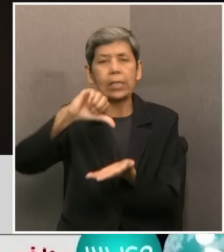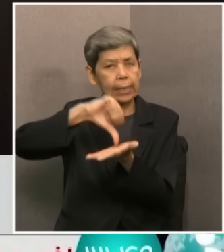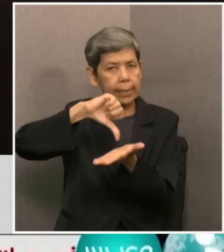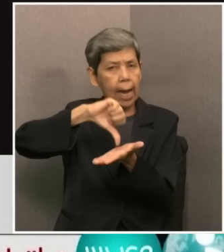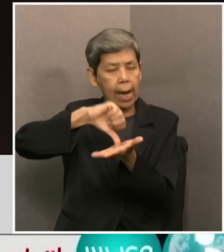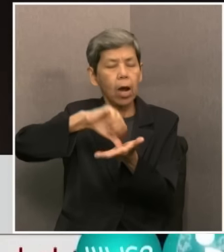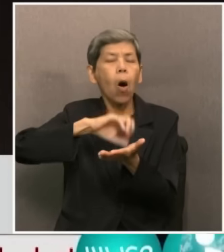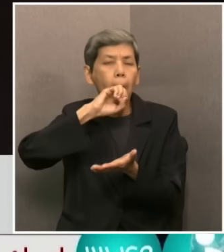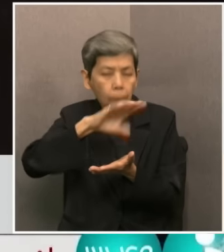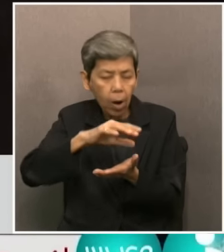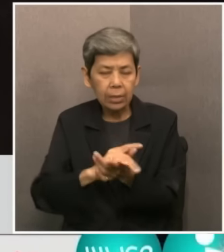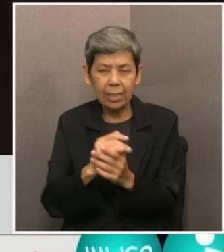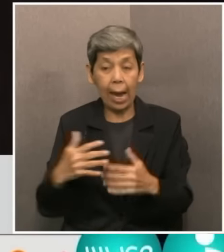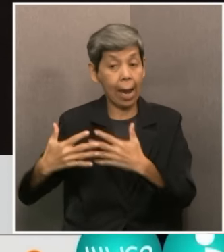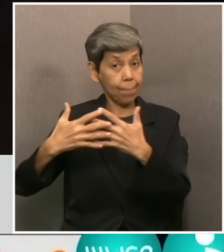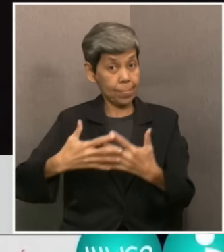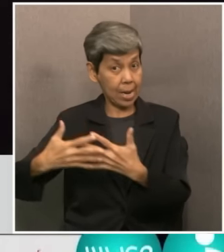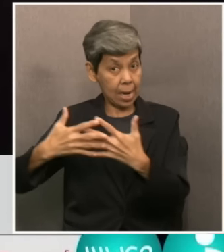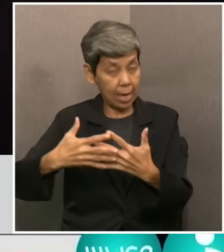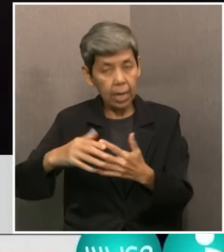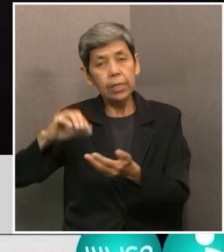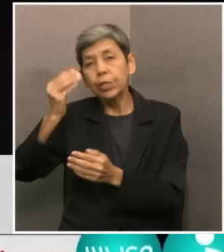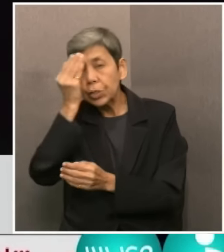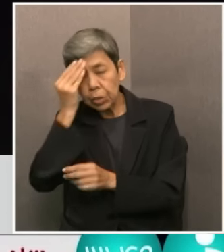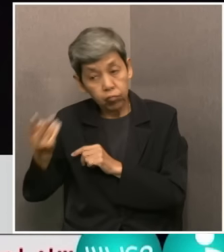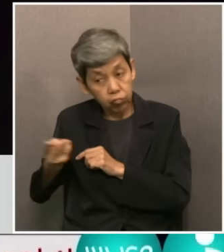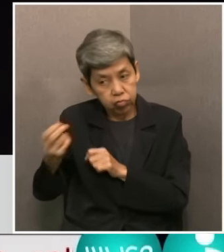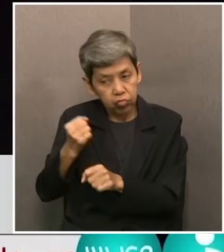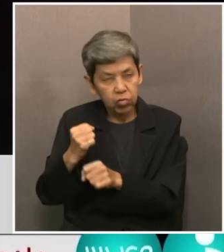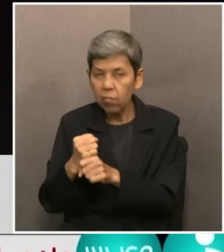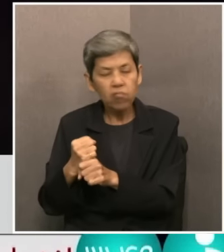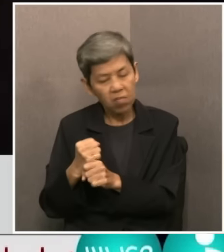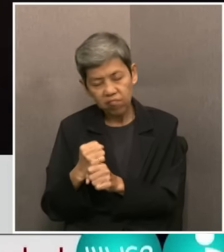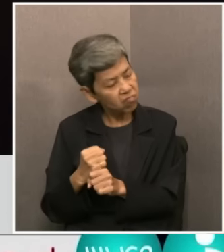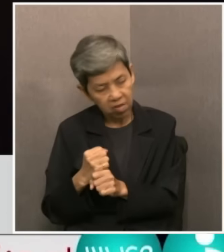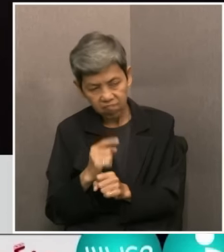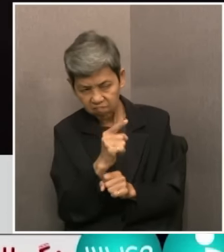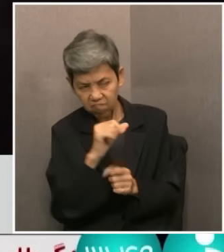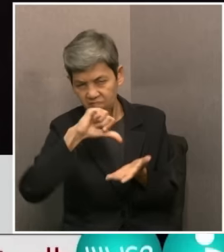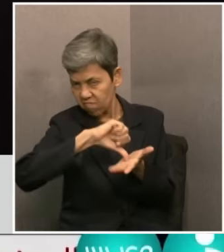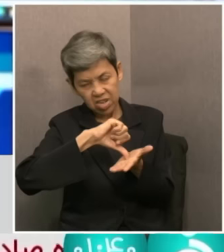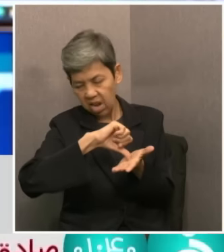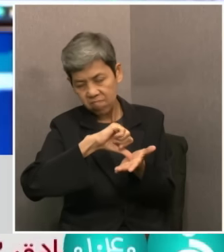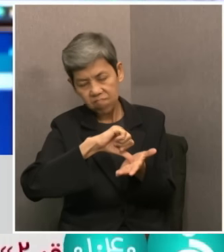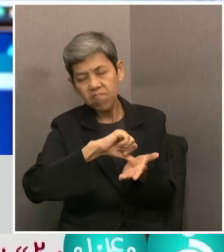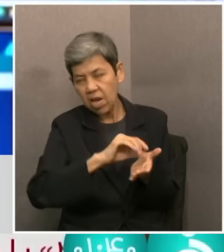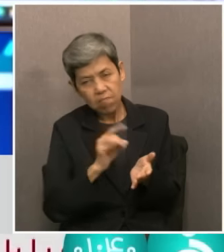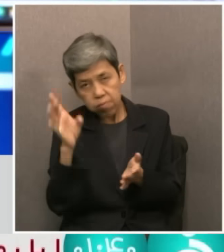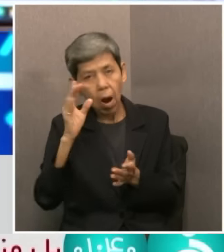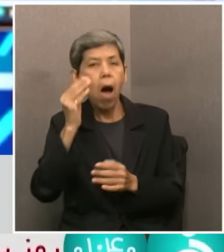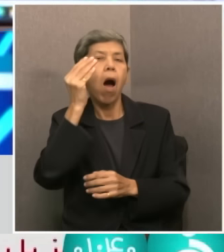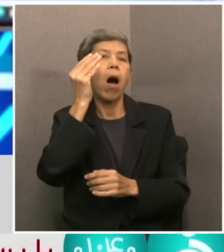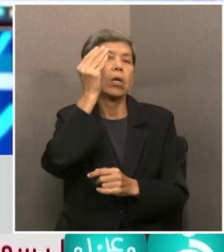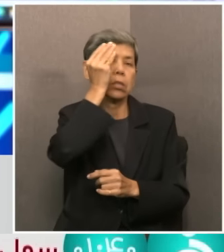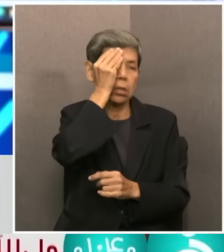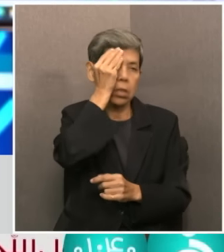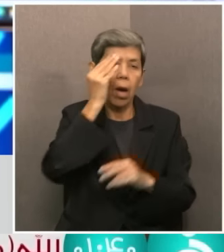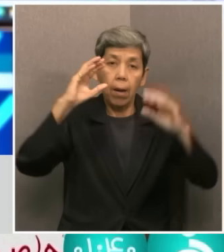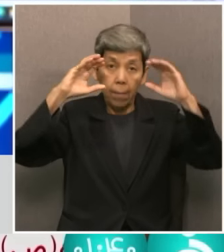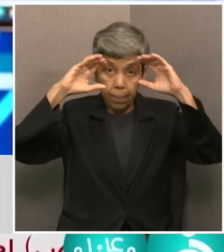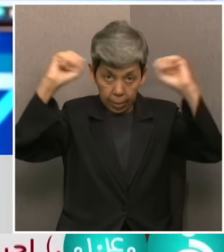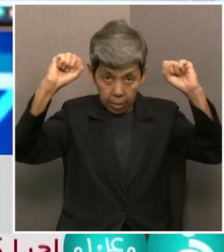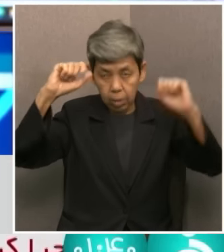นะครับมีขึ้นหลังจากที่สหรัฐแล้วก็อิสราเอลแสดงท่าทีจะตอบโต้กลับอิหร่านที่โจมตีอิสราเอลครับ โดยประธานาธิ